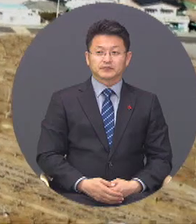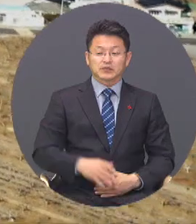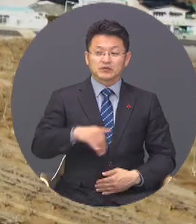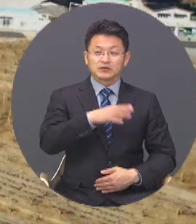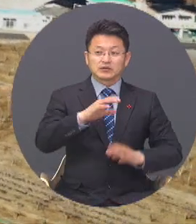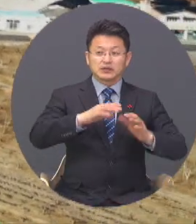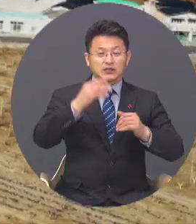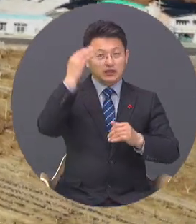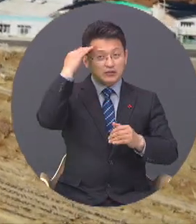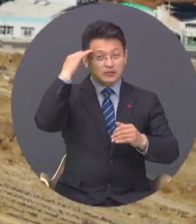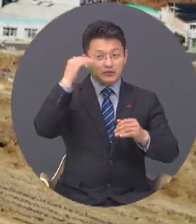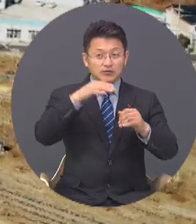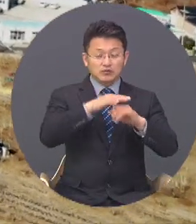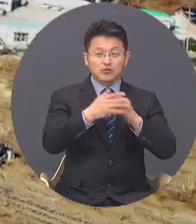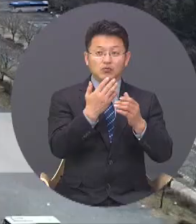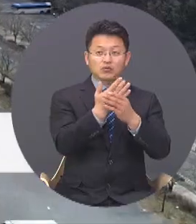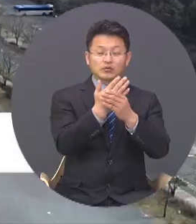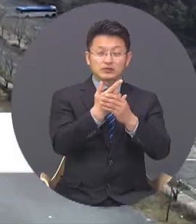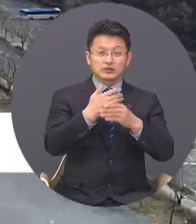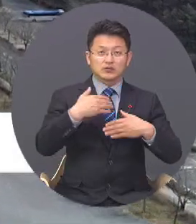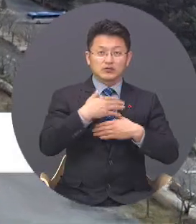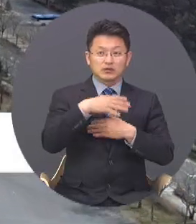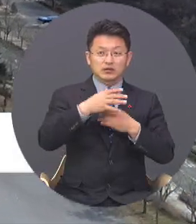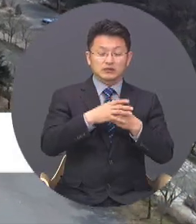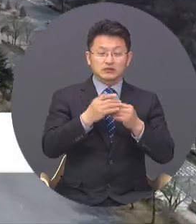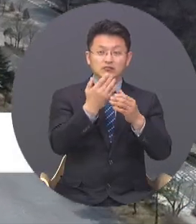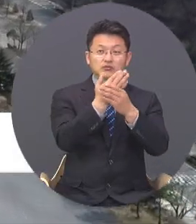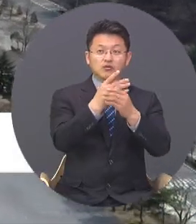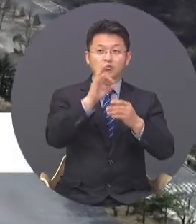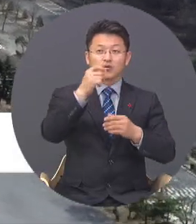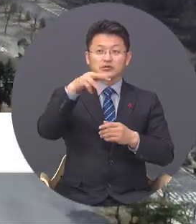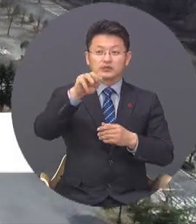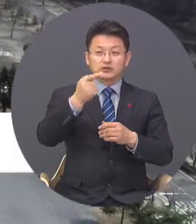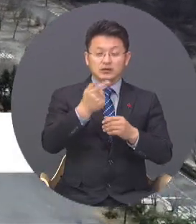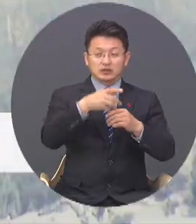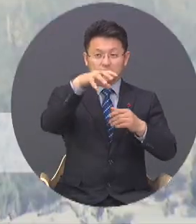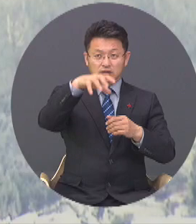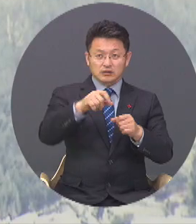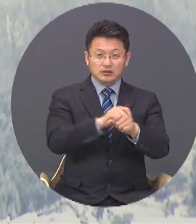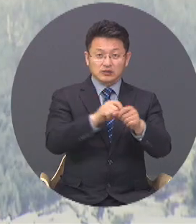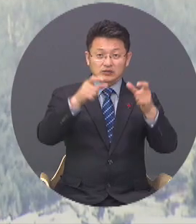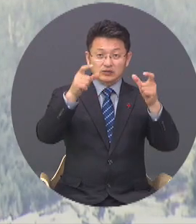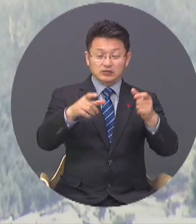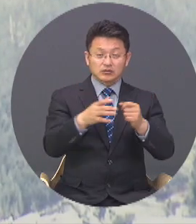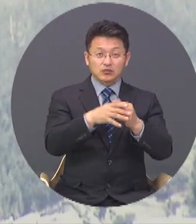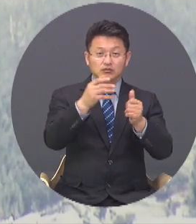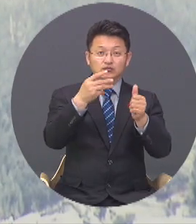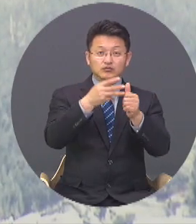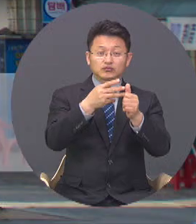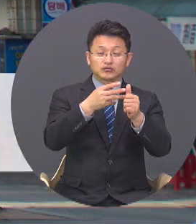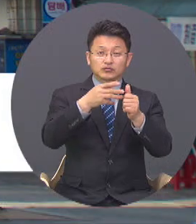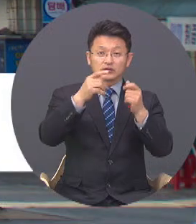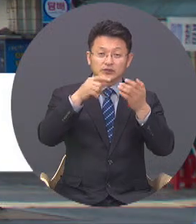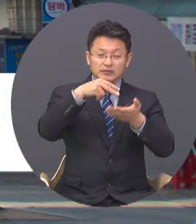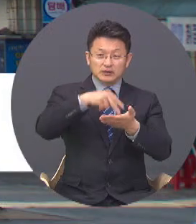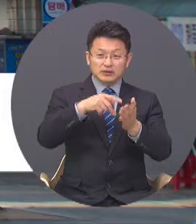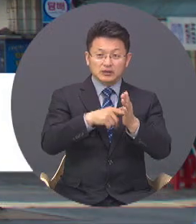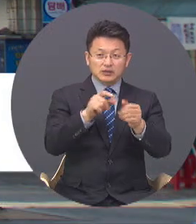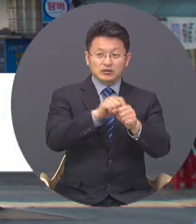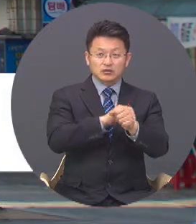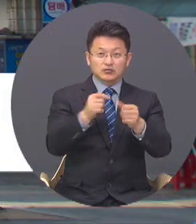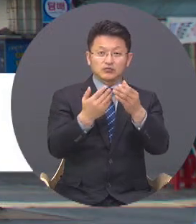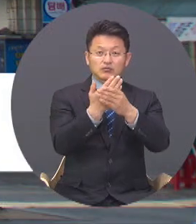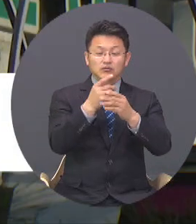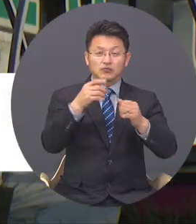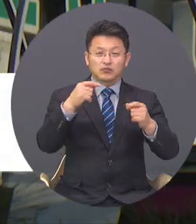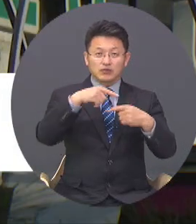우리나라 대표 엄청 관광지로 손꼽히는 의 창녕 부곡 온천 관광 듣고 참 연구는 올해 부곡온천 관광특구 활성화에